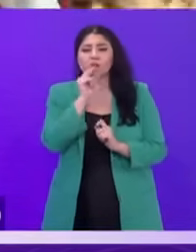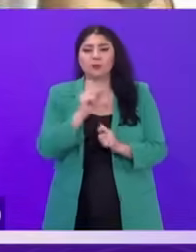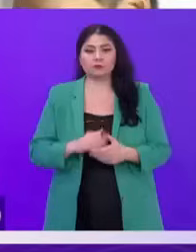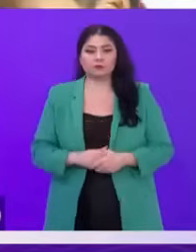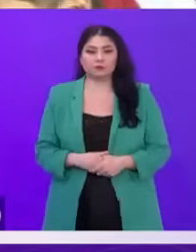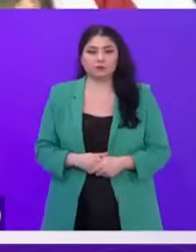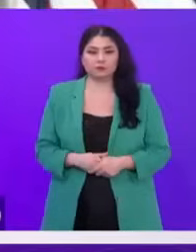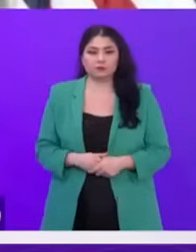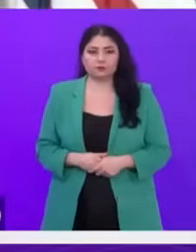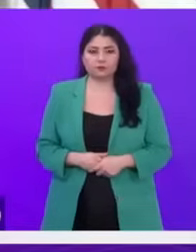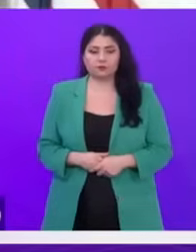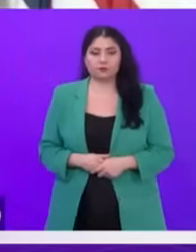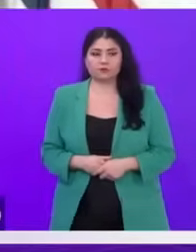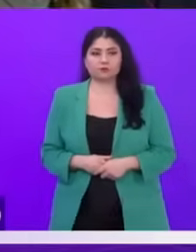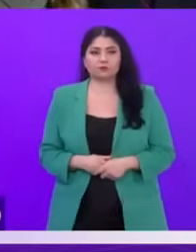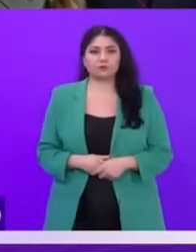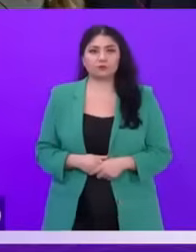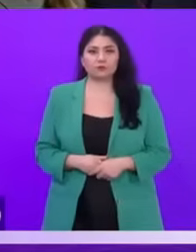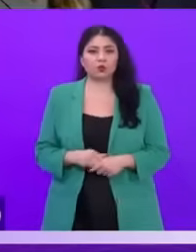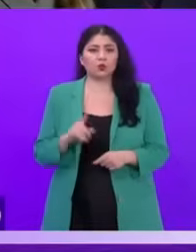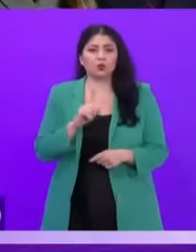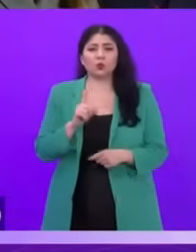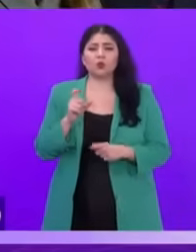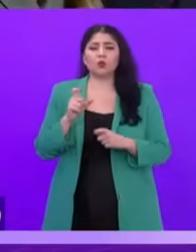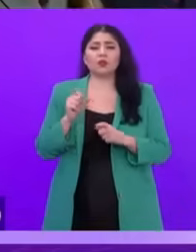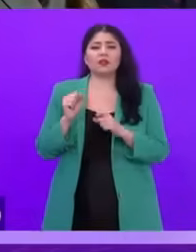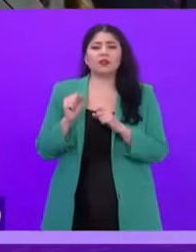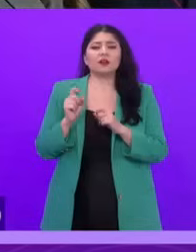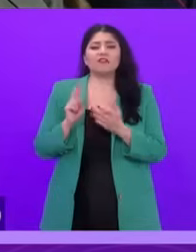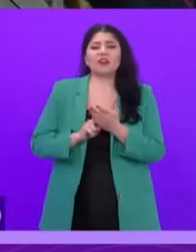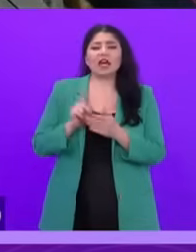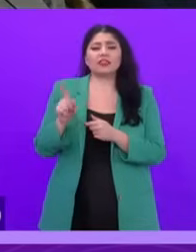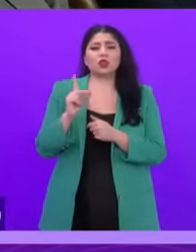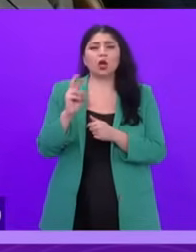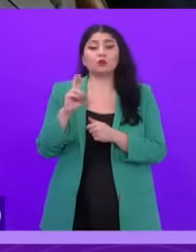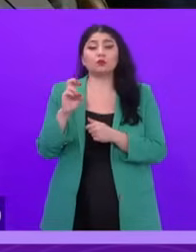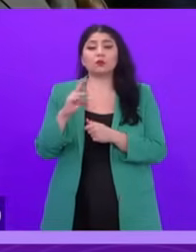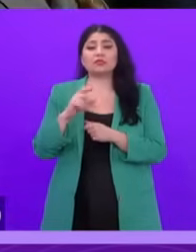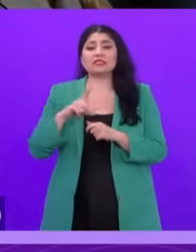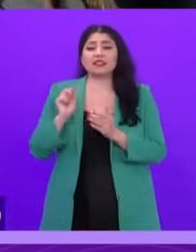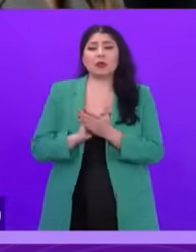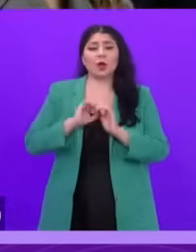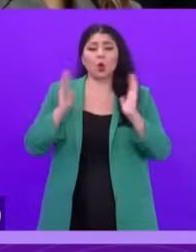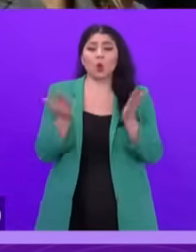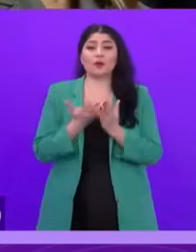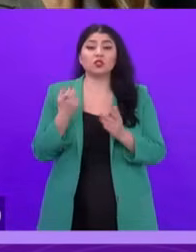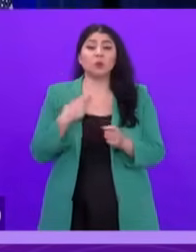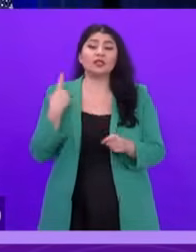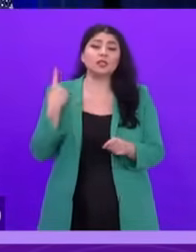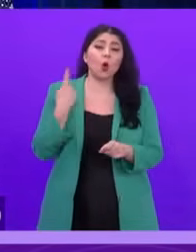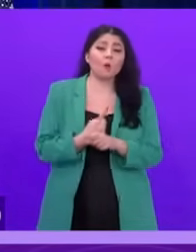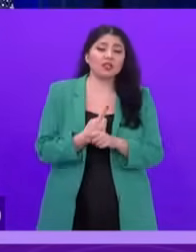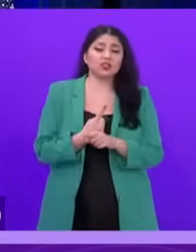Bun, până la urmă, nu de Donald Trump se teme lumea, ci de ceea ce Donald Trump ar putea impune la nivelul